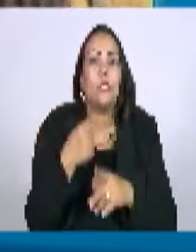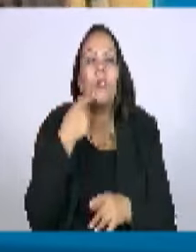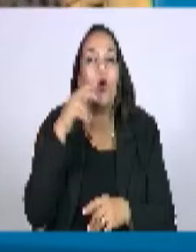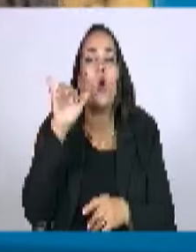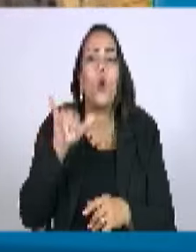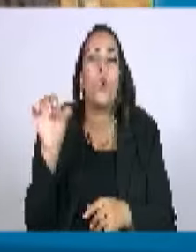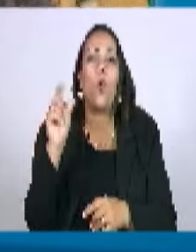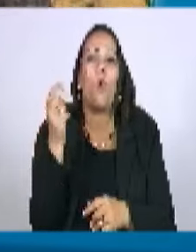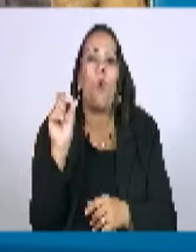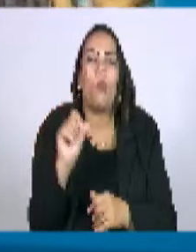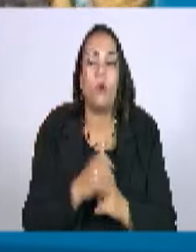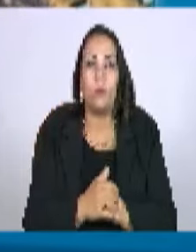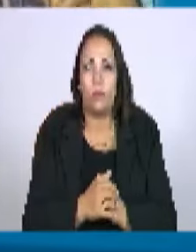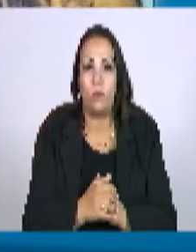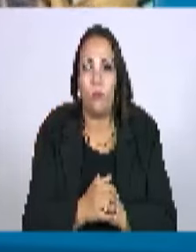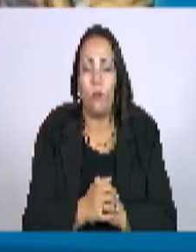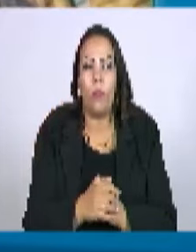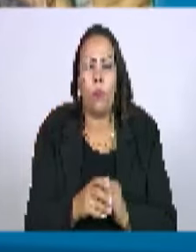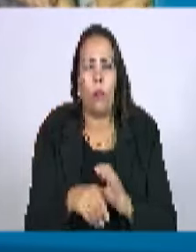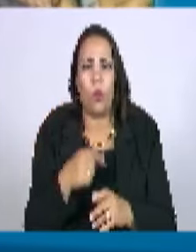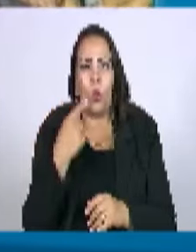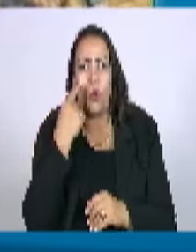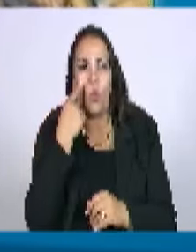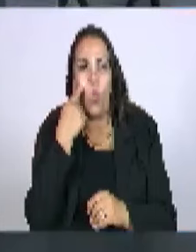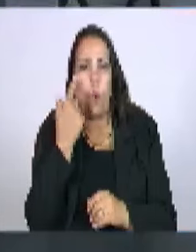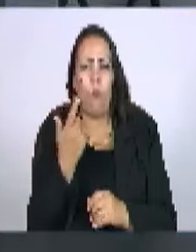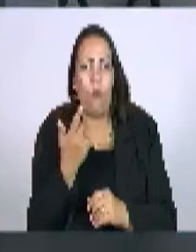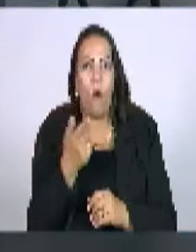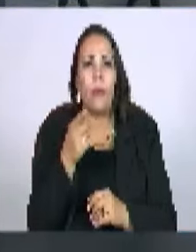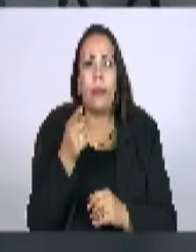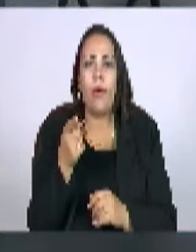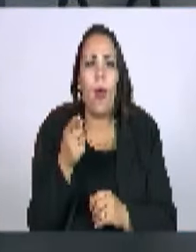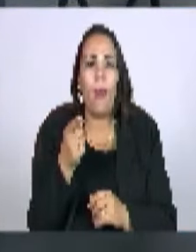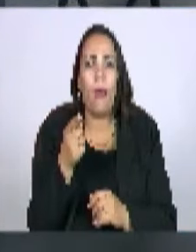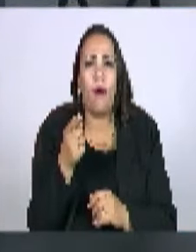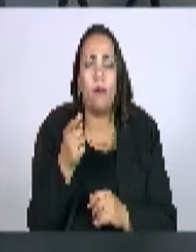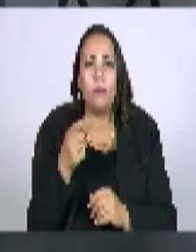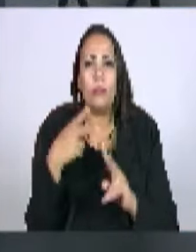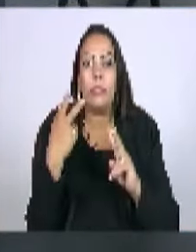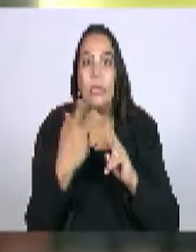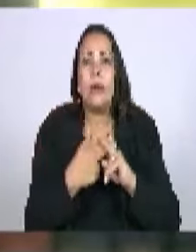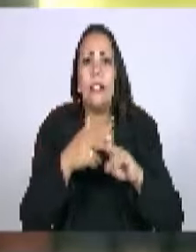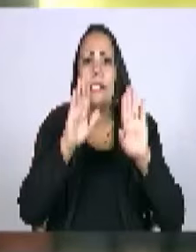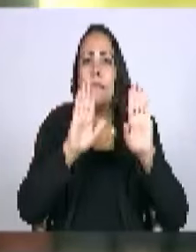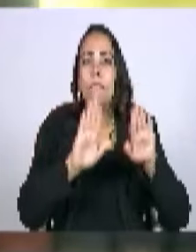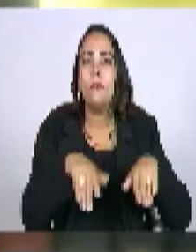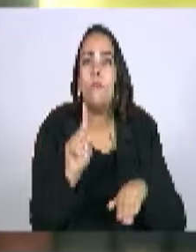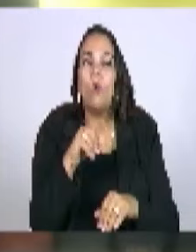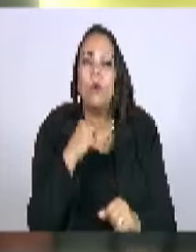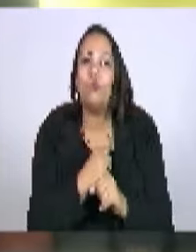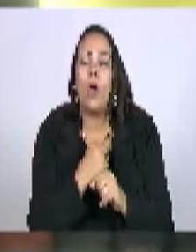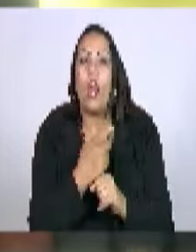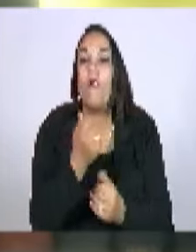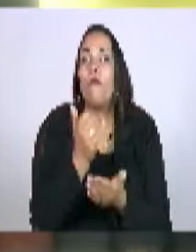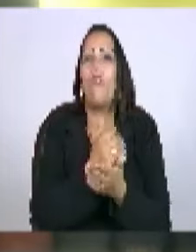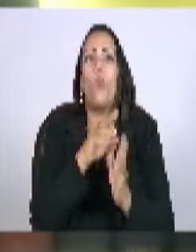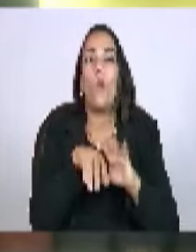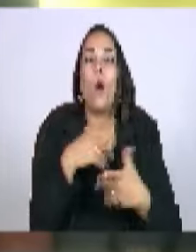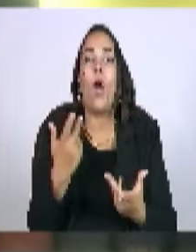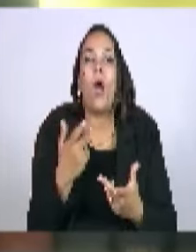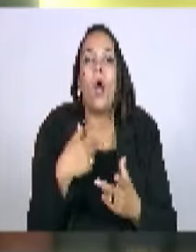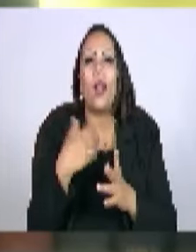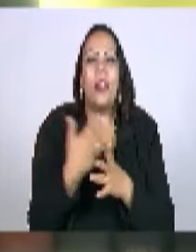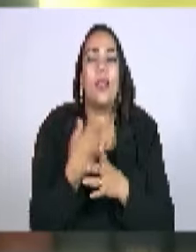يورو طبعا هتيجي تقول لي طيب وده يعني ناس مش موجوده تشتغل طب ده هيفقد الاقتصاد في ايه مش الناس دي